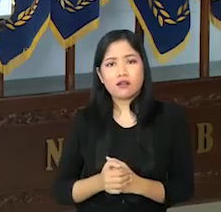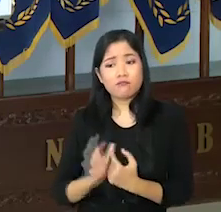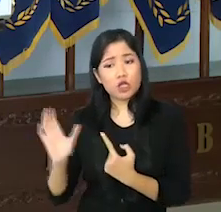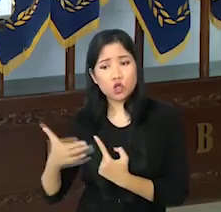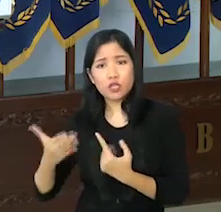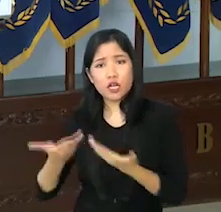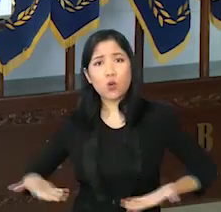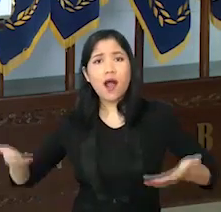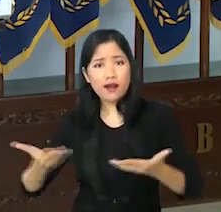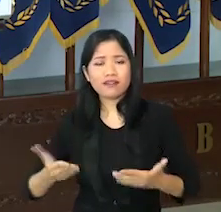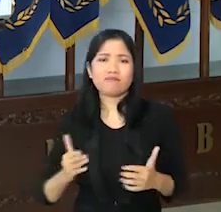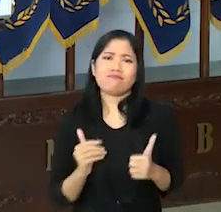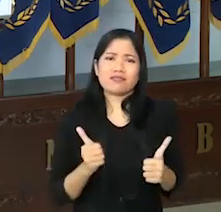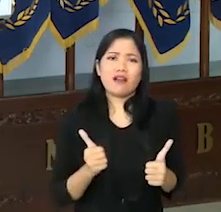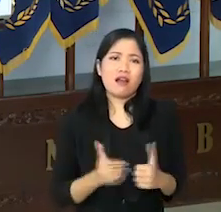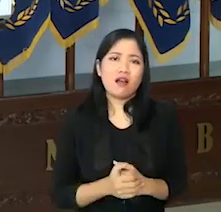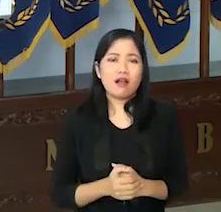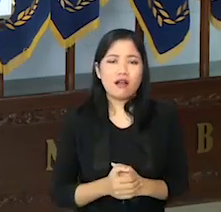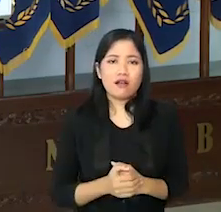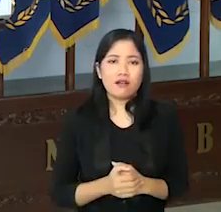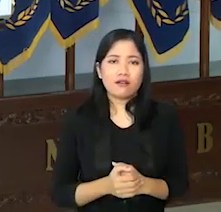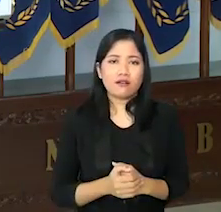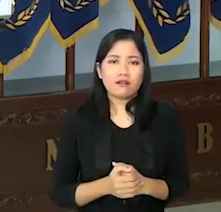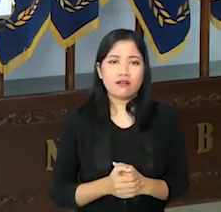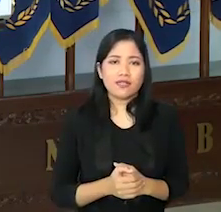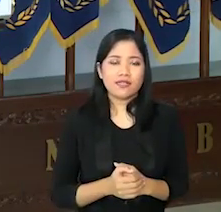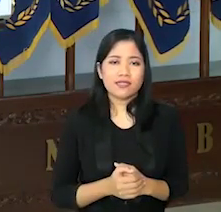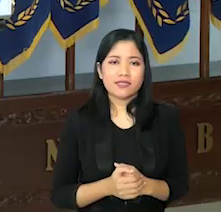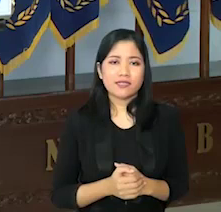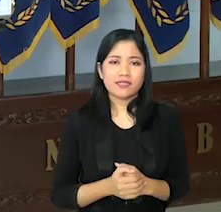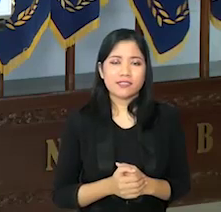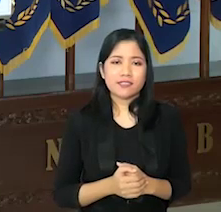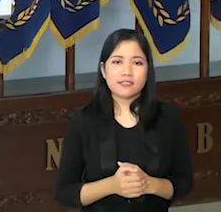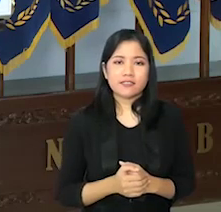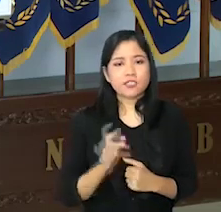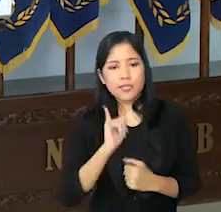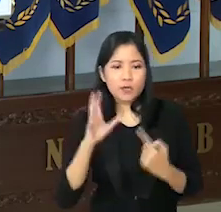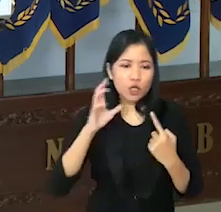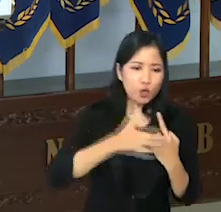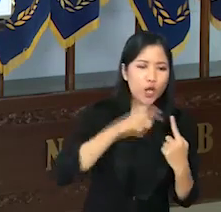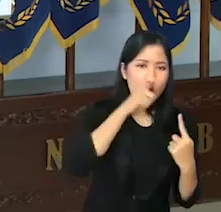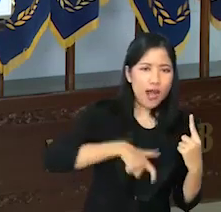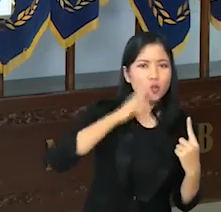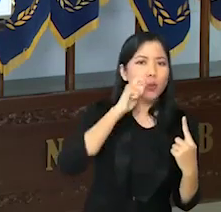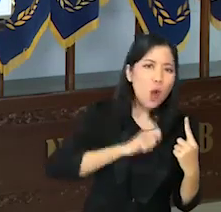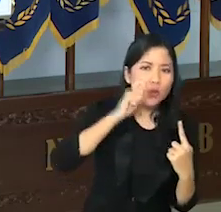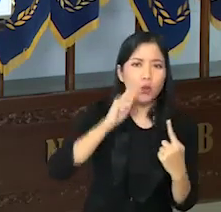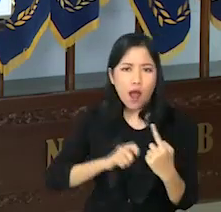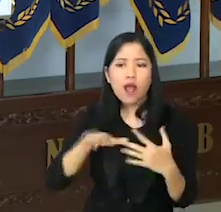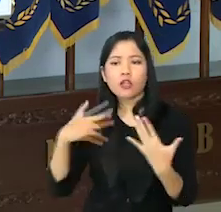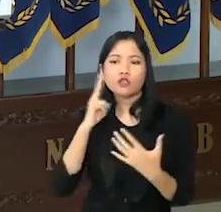kita kita bisa melindungi orang-orang yang sudah tua saudara-saudara